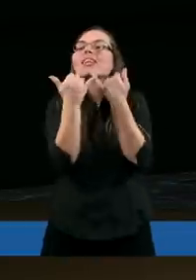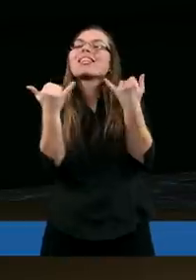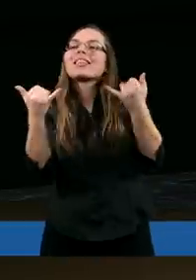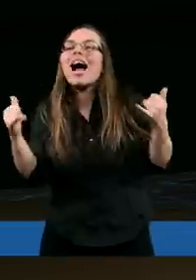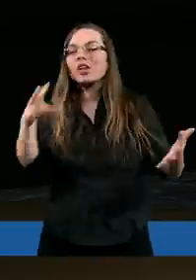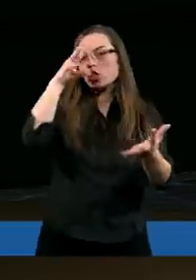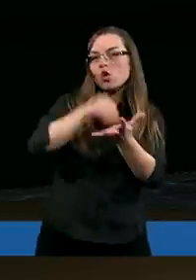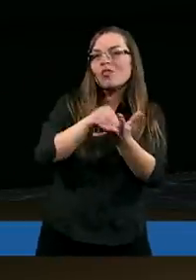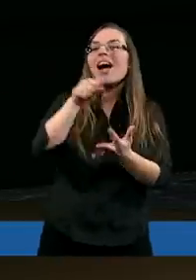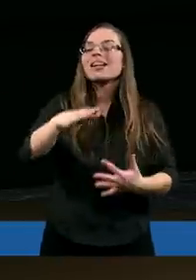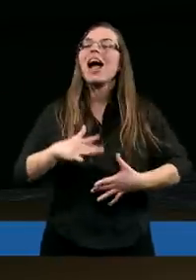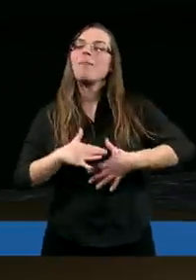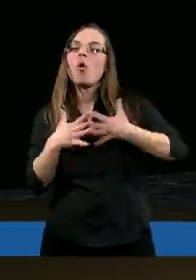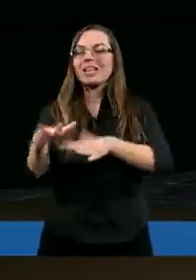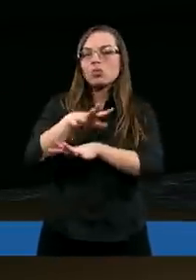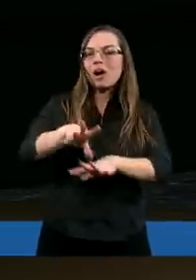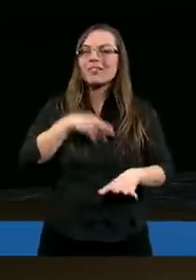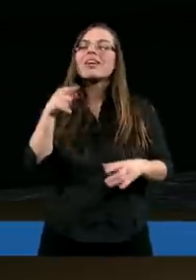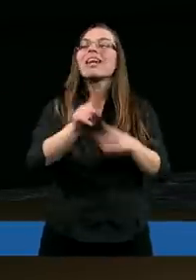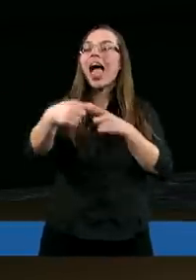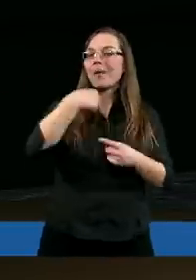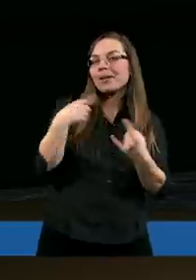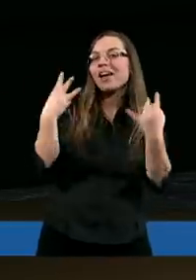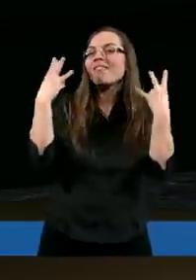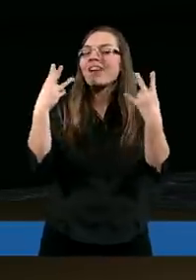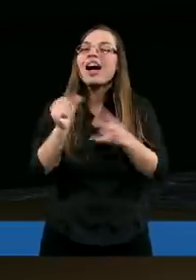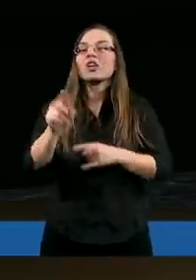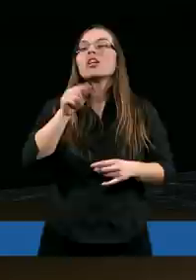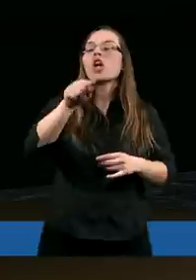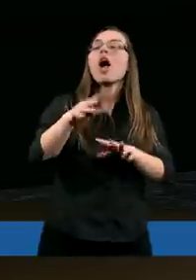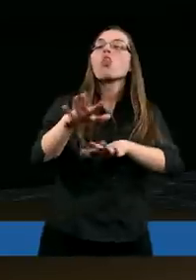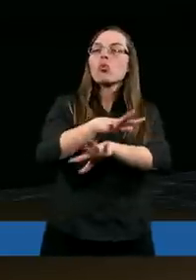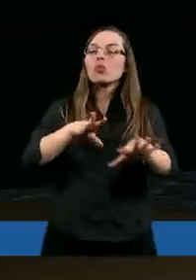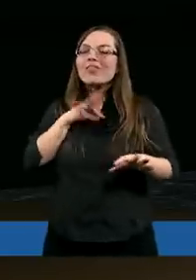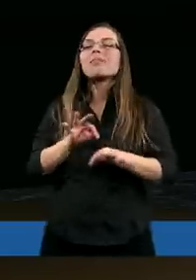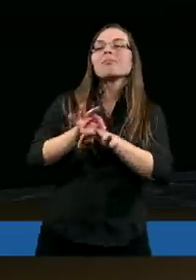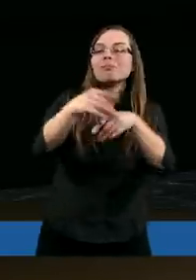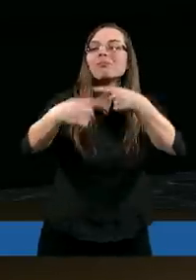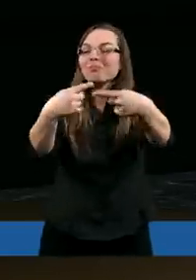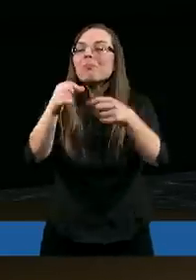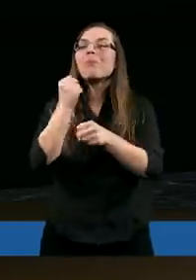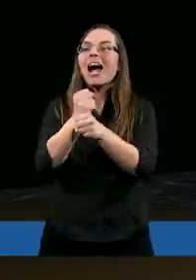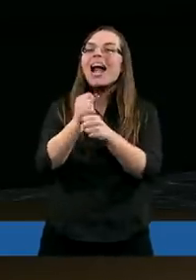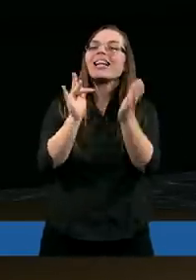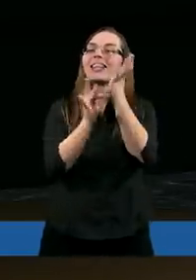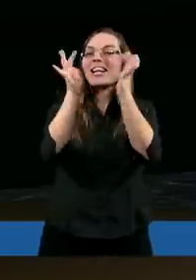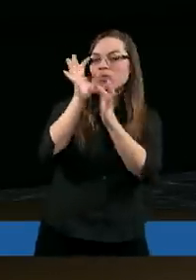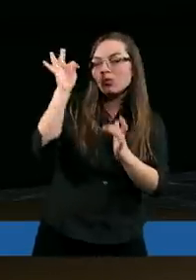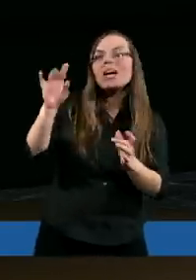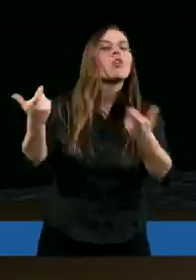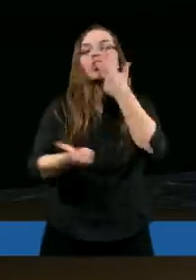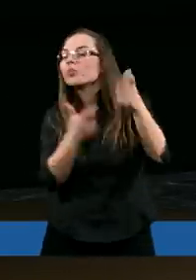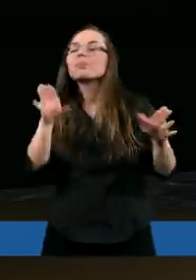pomocy Ducha Świętego. Ważne jest to dla mnie, że Duch Święty kontynuuje pracę Jezusa i robi tak naprawdę to